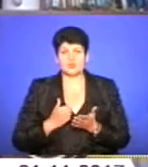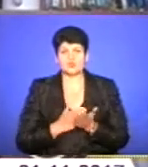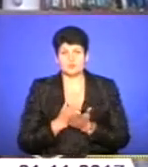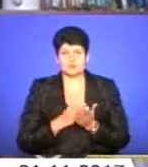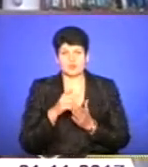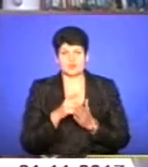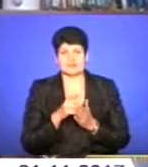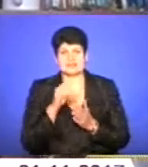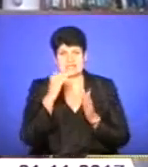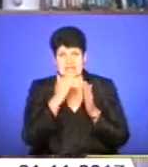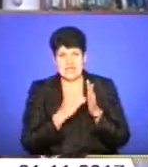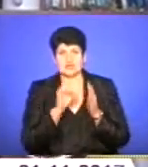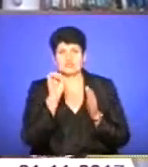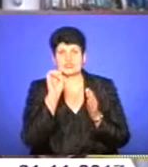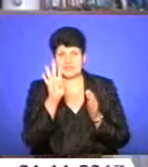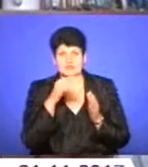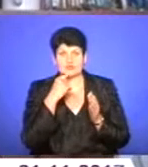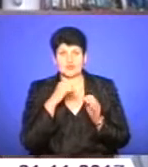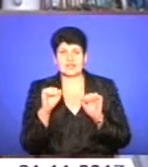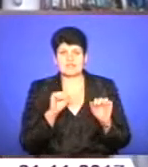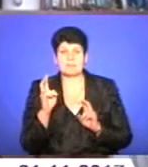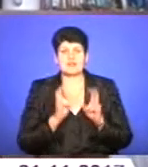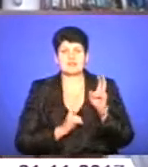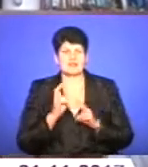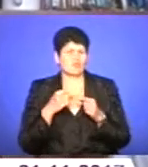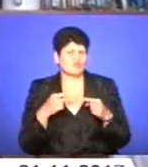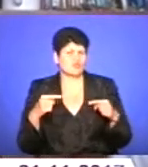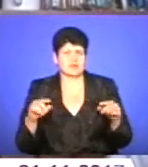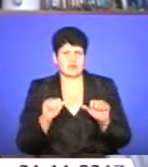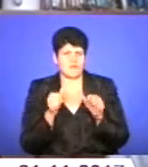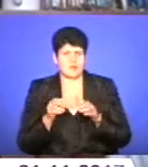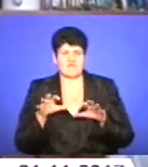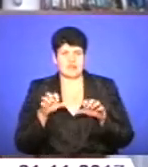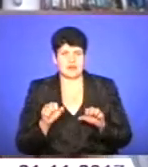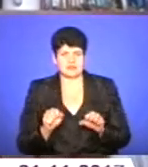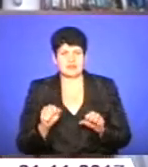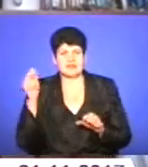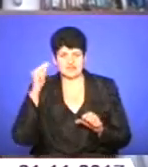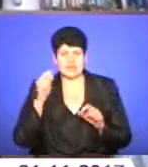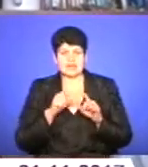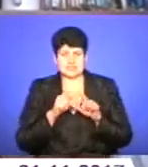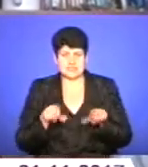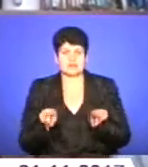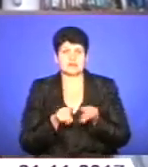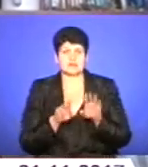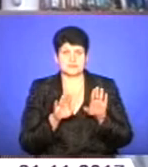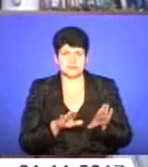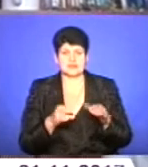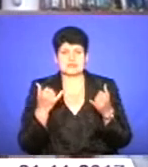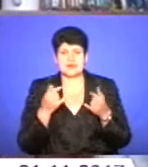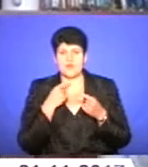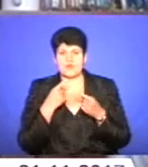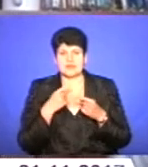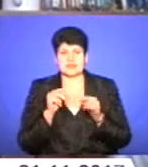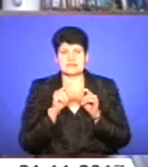стаття 14 говорить, що керівники підприємств будь-яких форм власності, зокрема і навчальних закладів, або, як зараз кажуть,